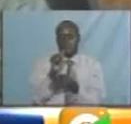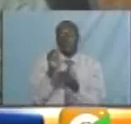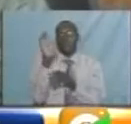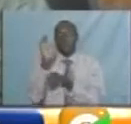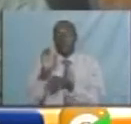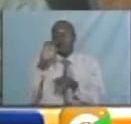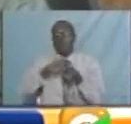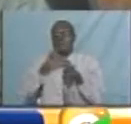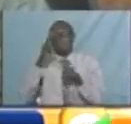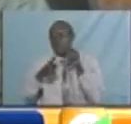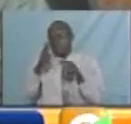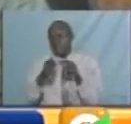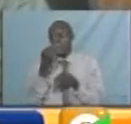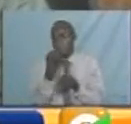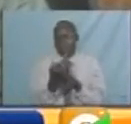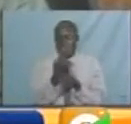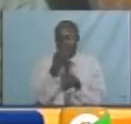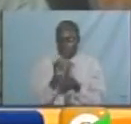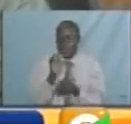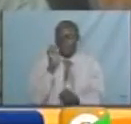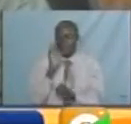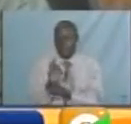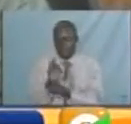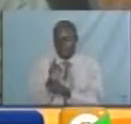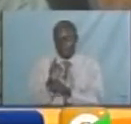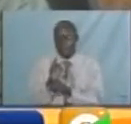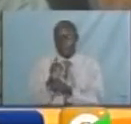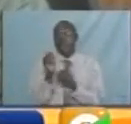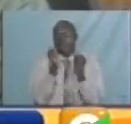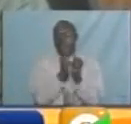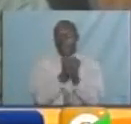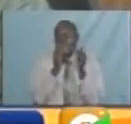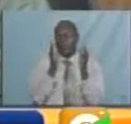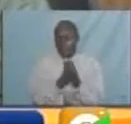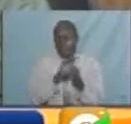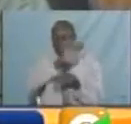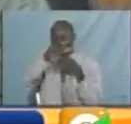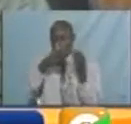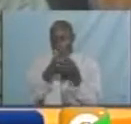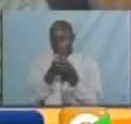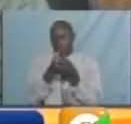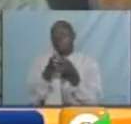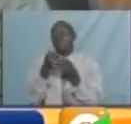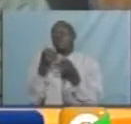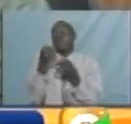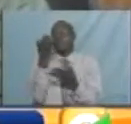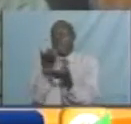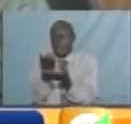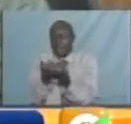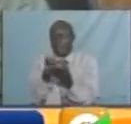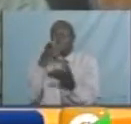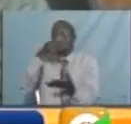22nd March 2013 together with all the annexures which